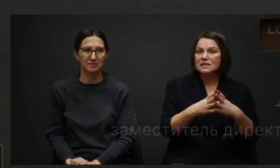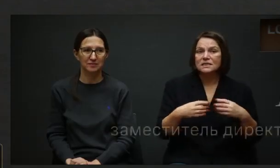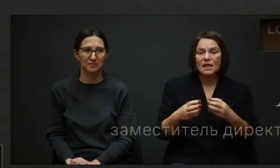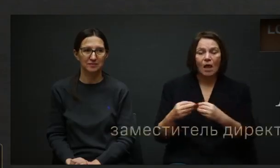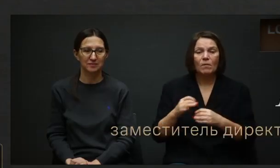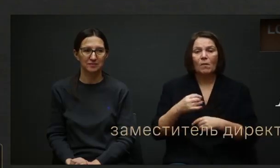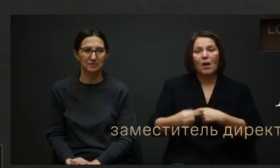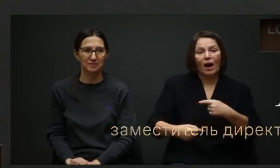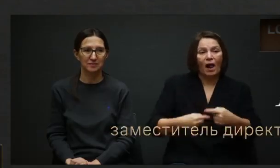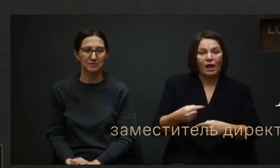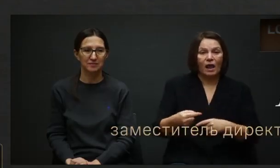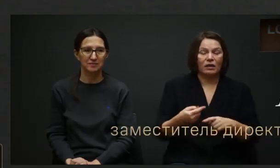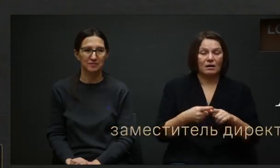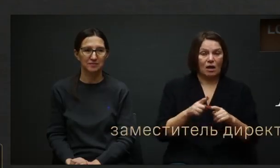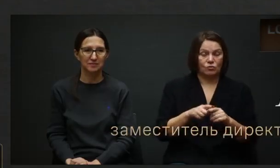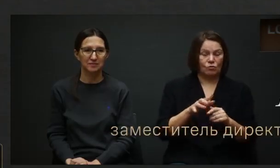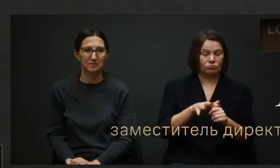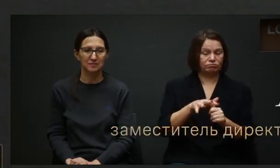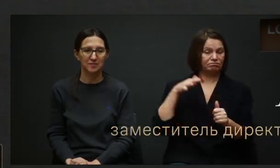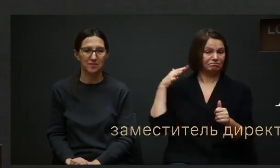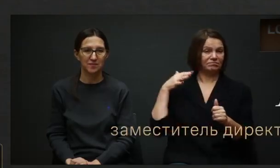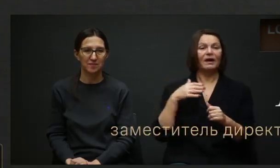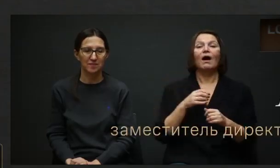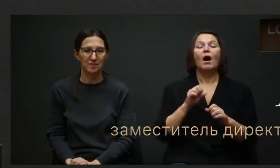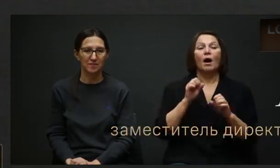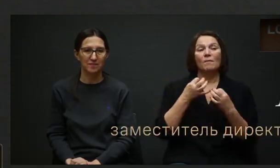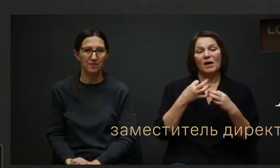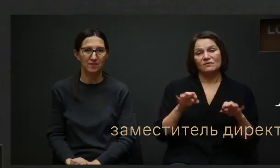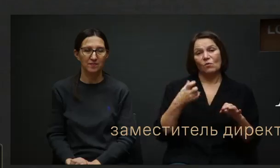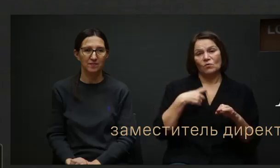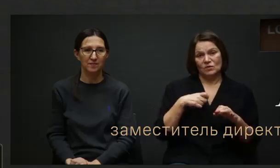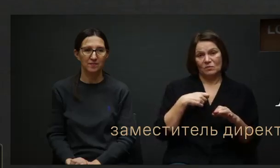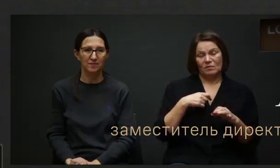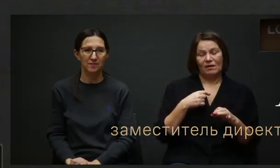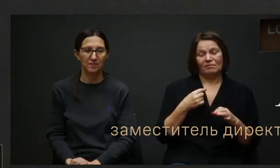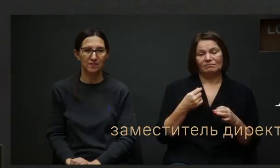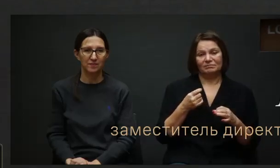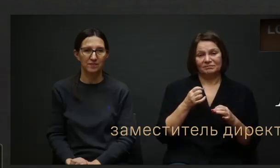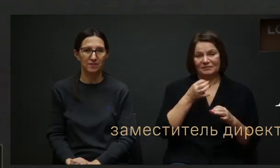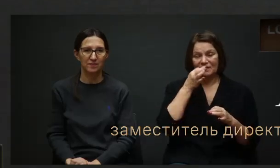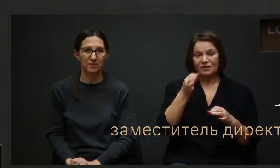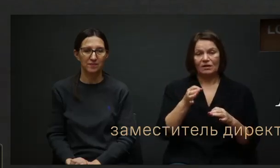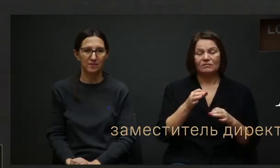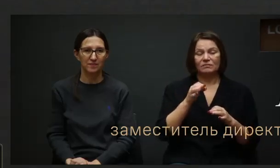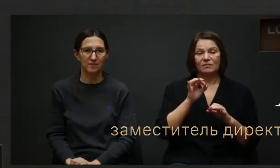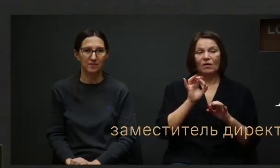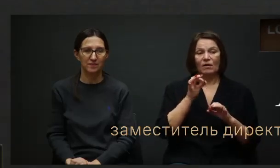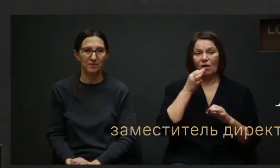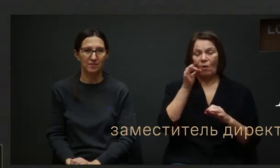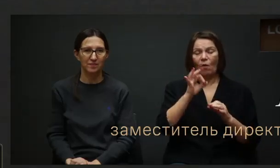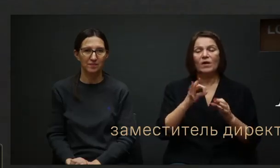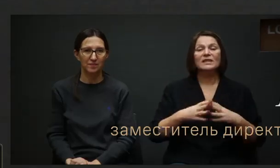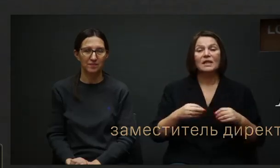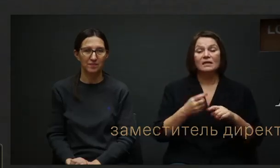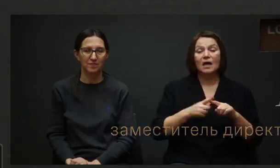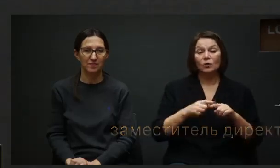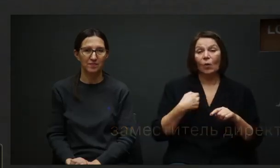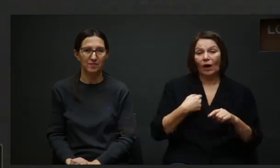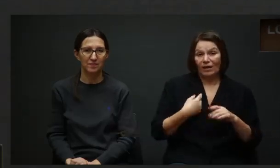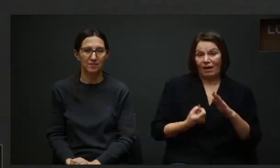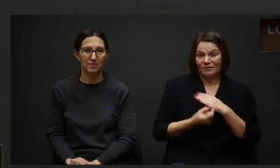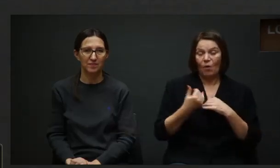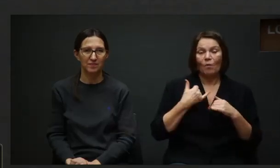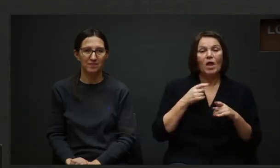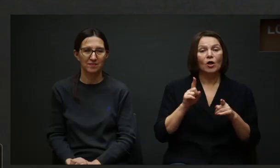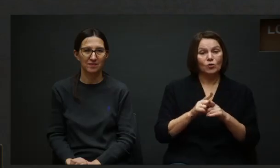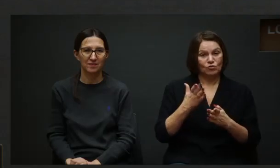целые поколения, которые за ними стоят. Позволю себе некоторую нескромность и скажу два слова о династии, с которой происхожу я, потому что у меня